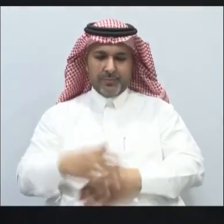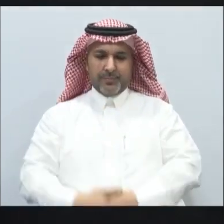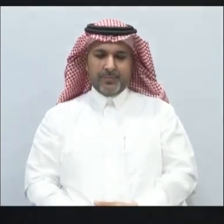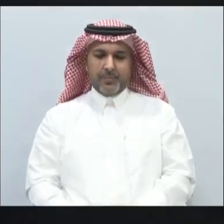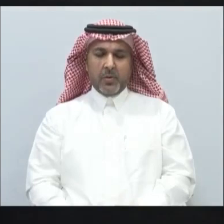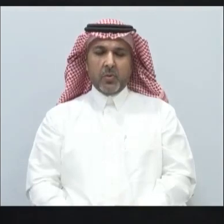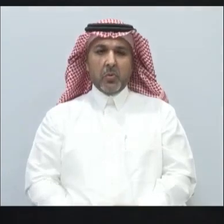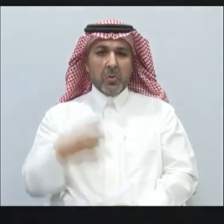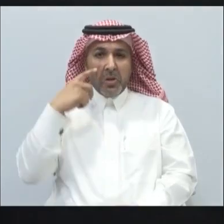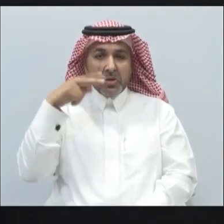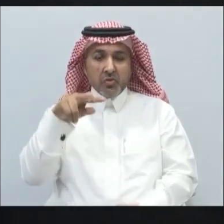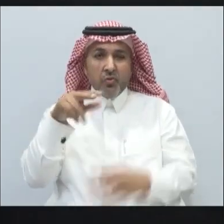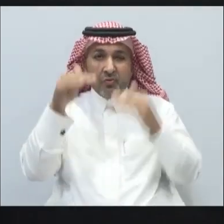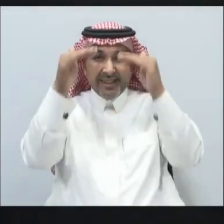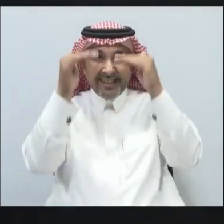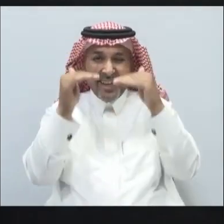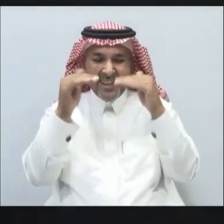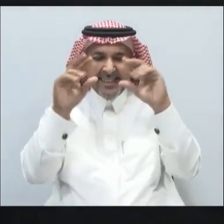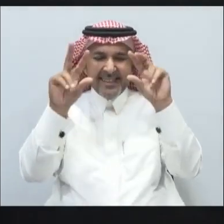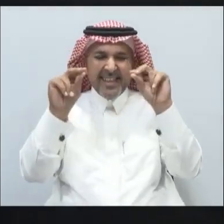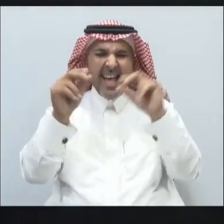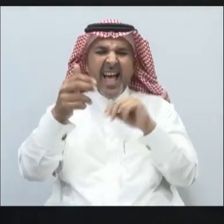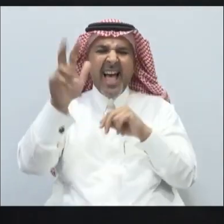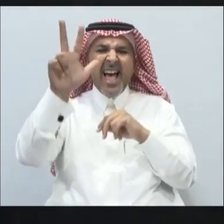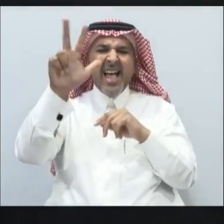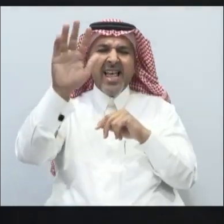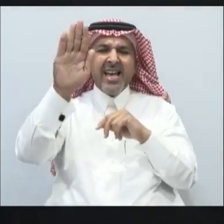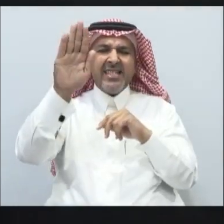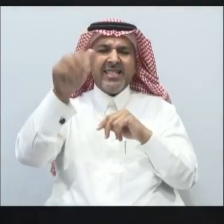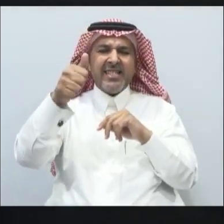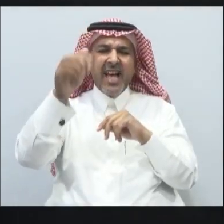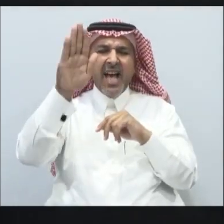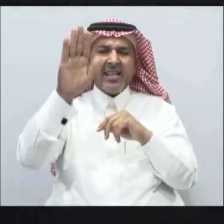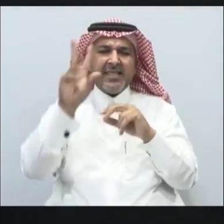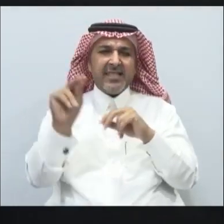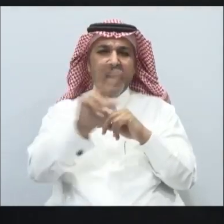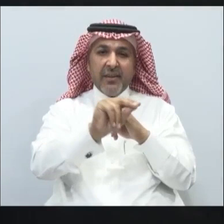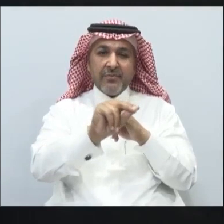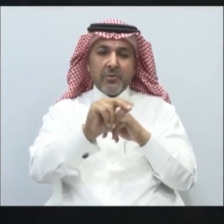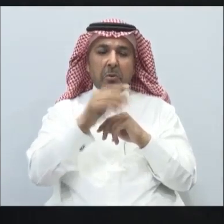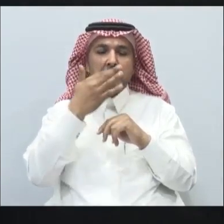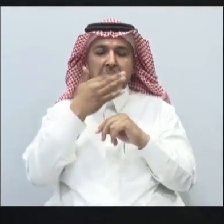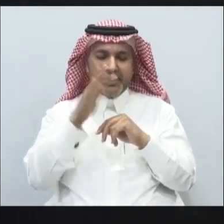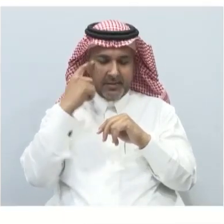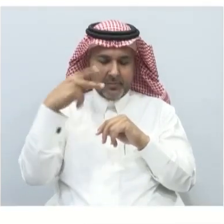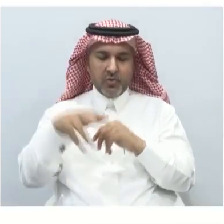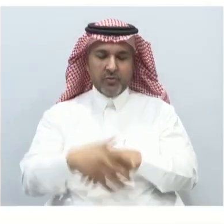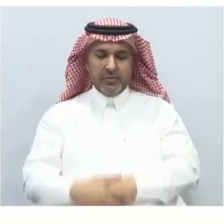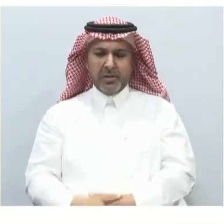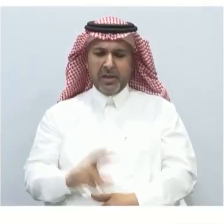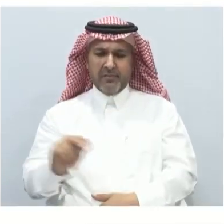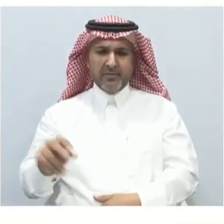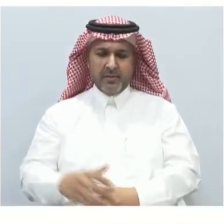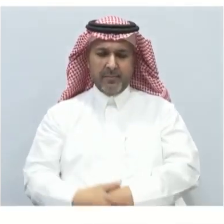لنا العديد من الاسئله ف يعني ان شاء الله تكون طريقه بسيطه للجميع نبدا على بركه الله في نذكر